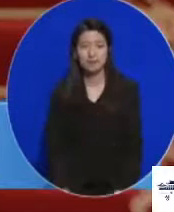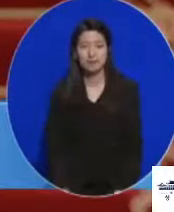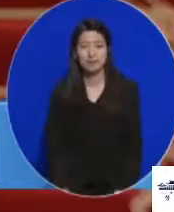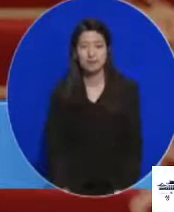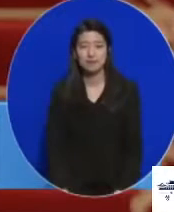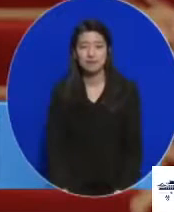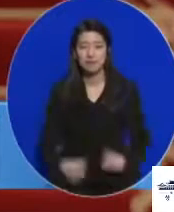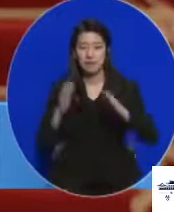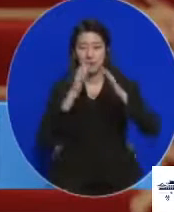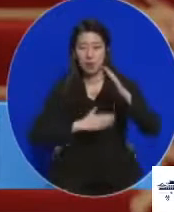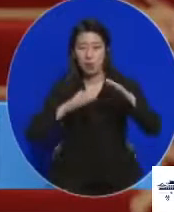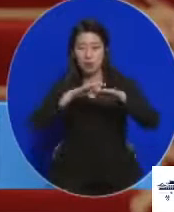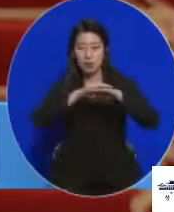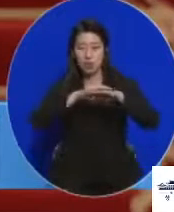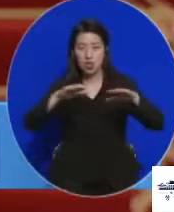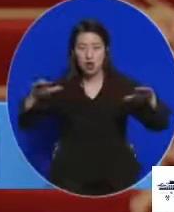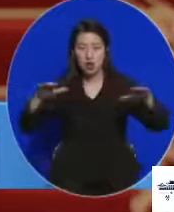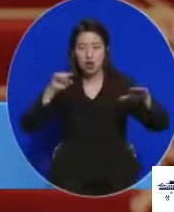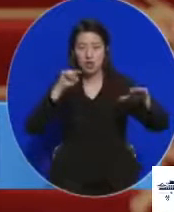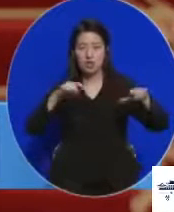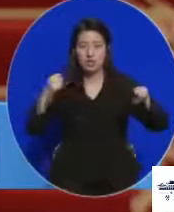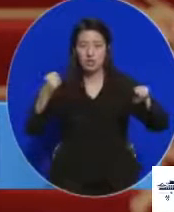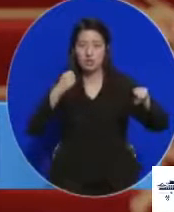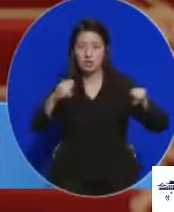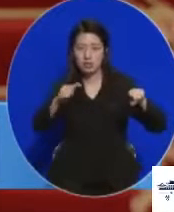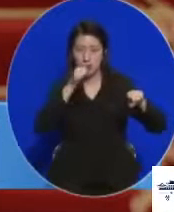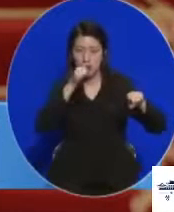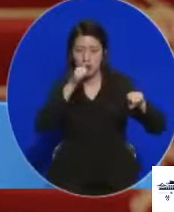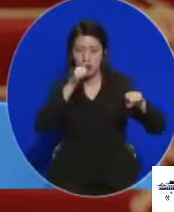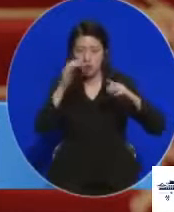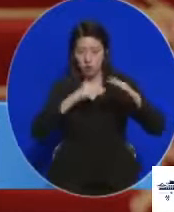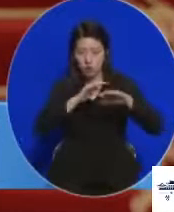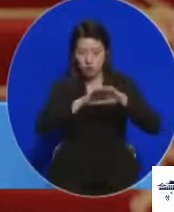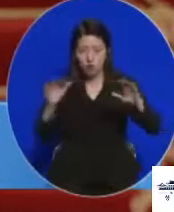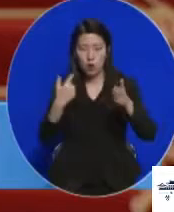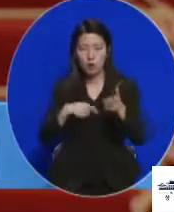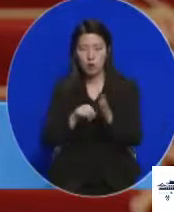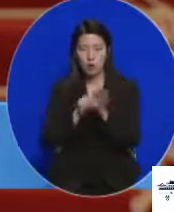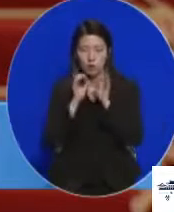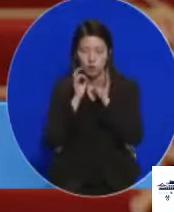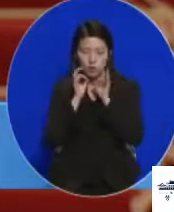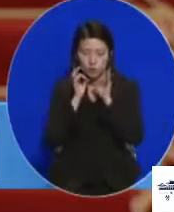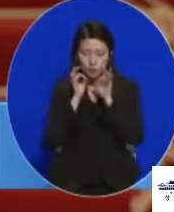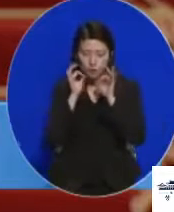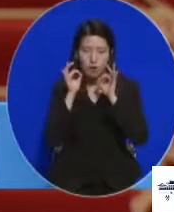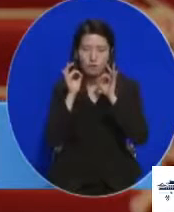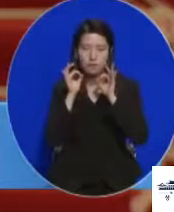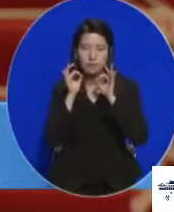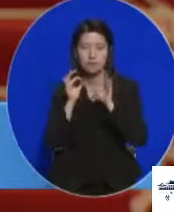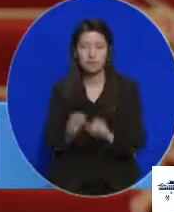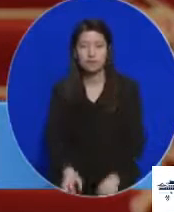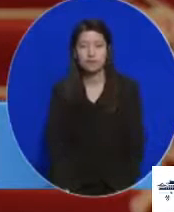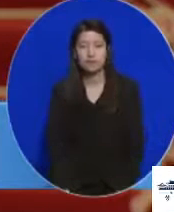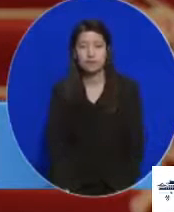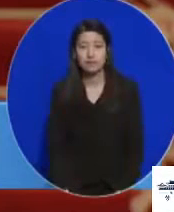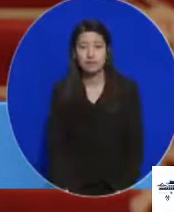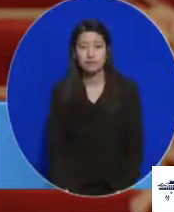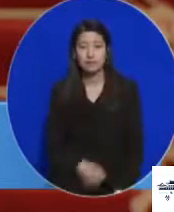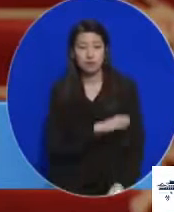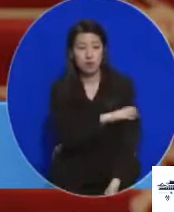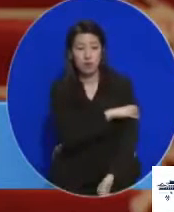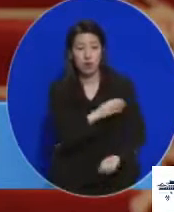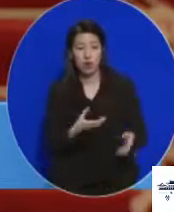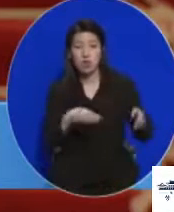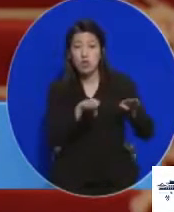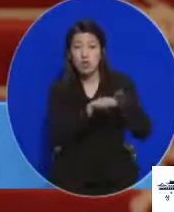공중에 힘을 믿으며 그 가치를 바로 세워 가고 있습니다 권력기관 개혁